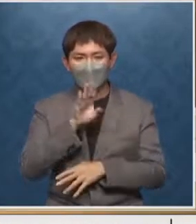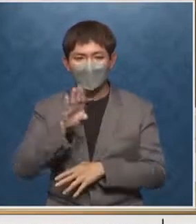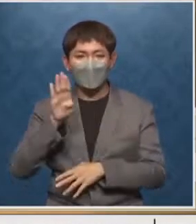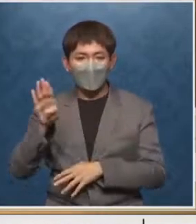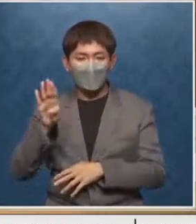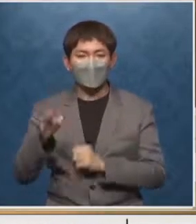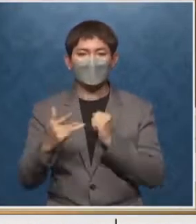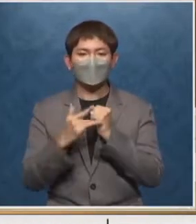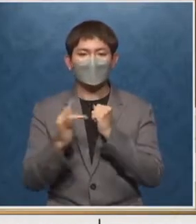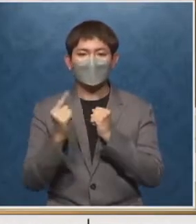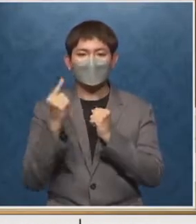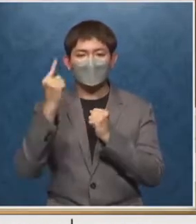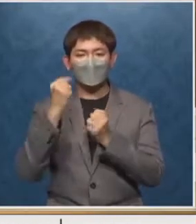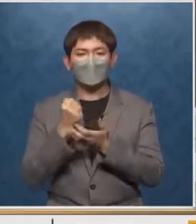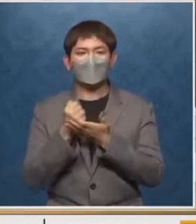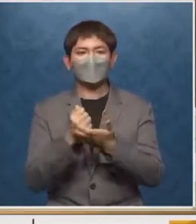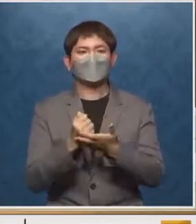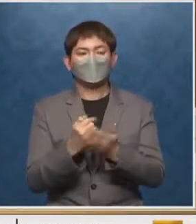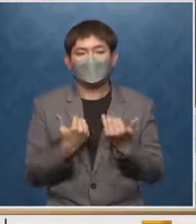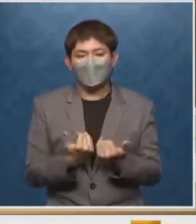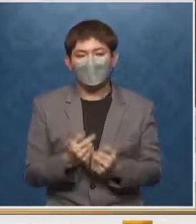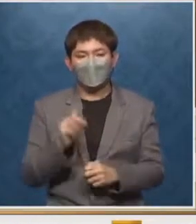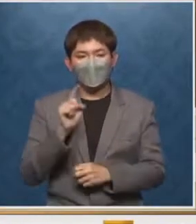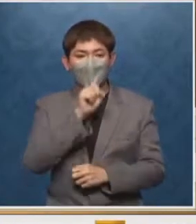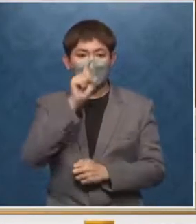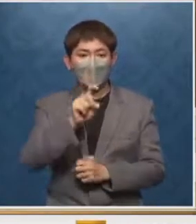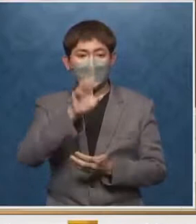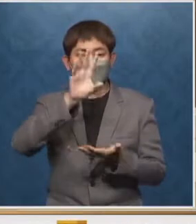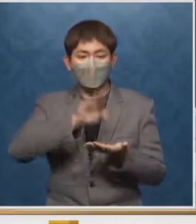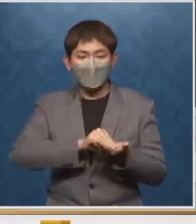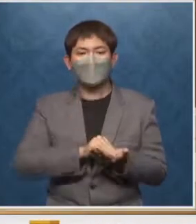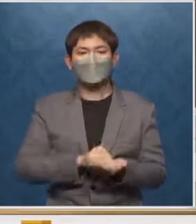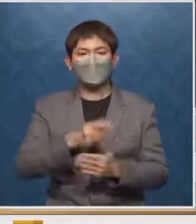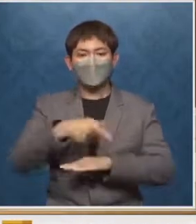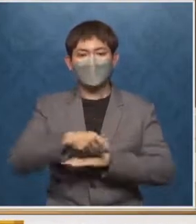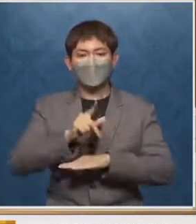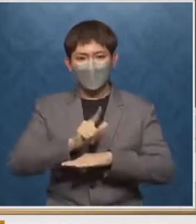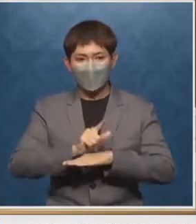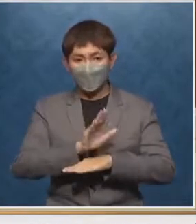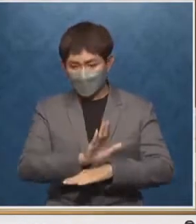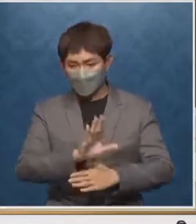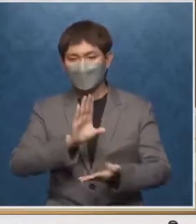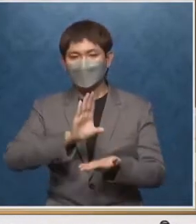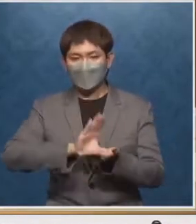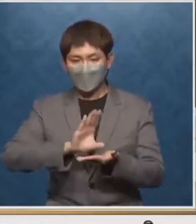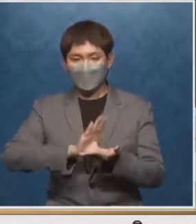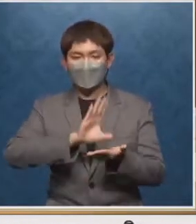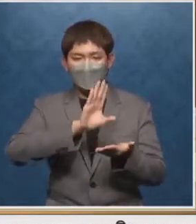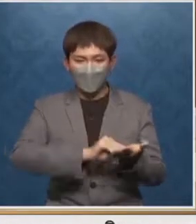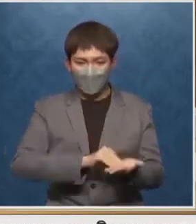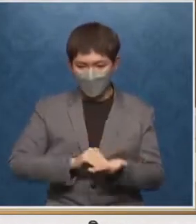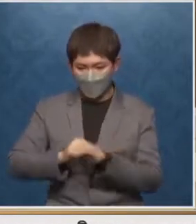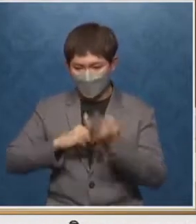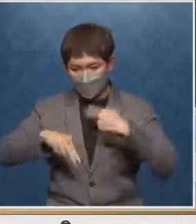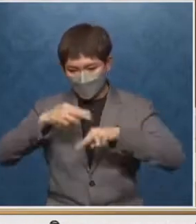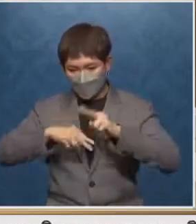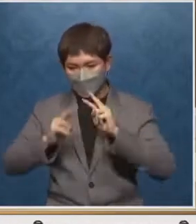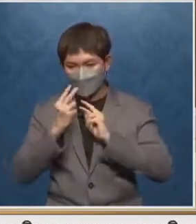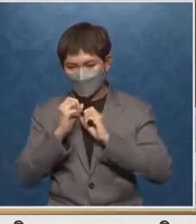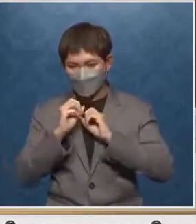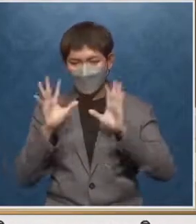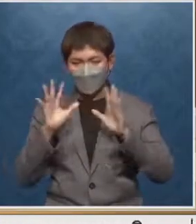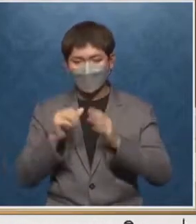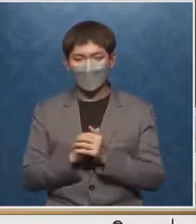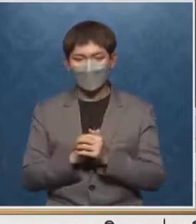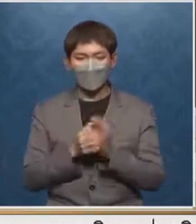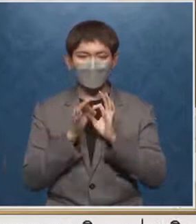อนิกส์ด้วยนะครับเพราะฉะนั้นเรื่องนี้ข้อสังเกตของท่านทางกองทุนจะรับไปนะครับดูให้เกิดความชัดเจนนะครับท่าน